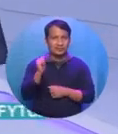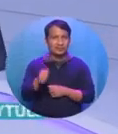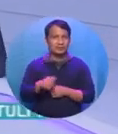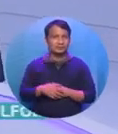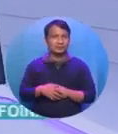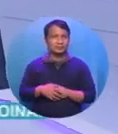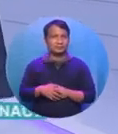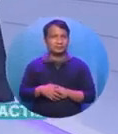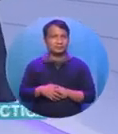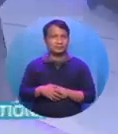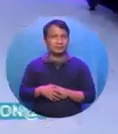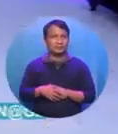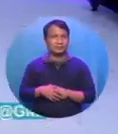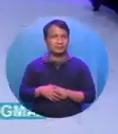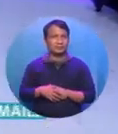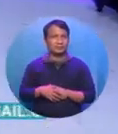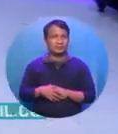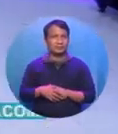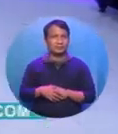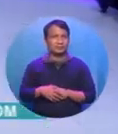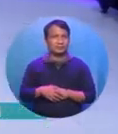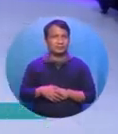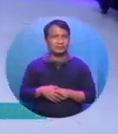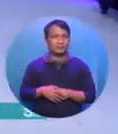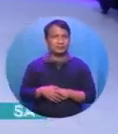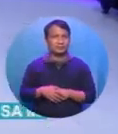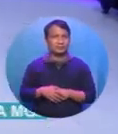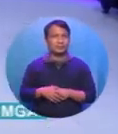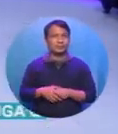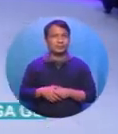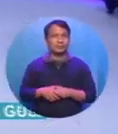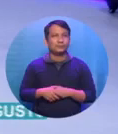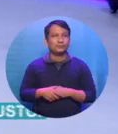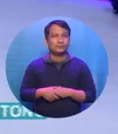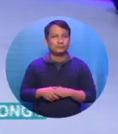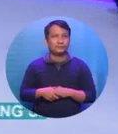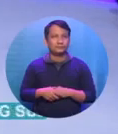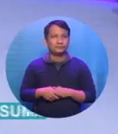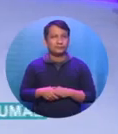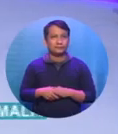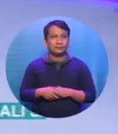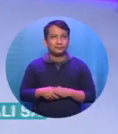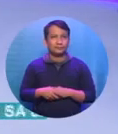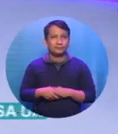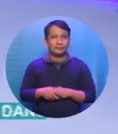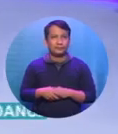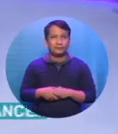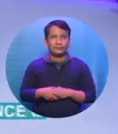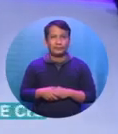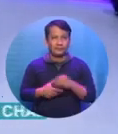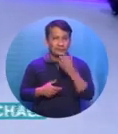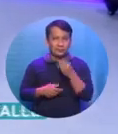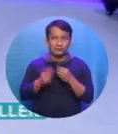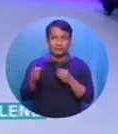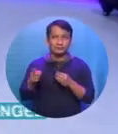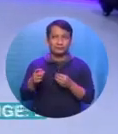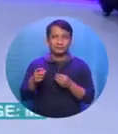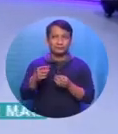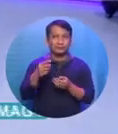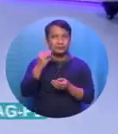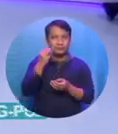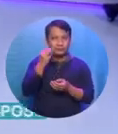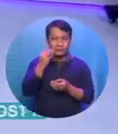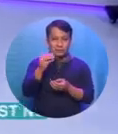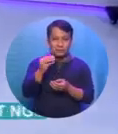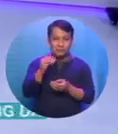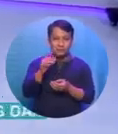And pindot. Home. Yan. Sinave niyan? Yes. Okay, nakasave. At sino yan?